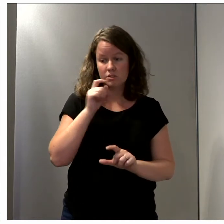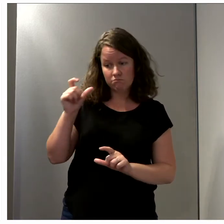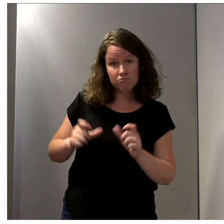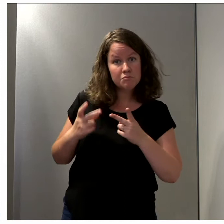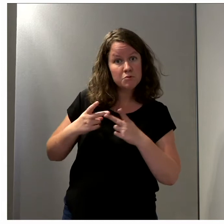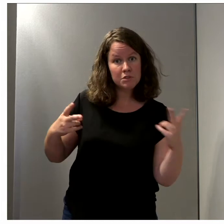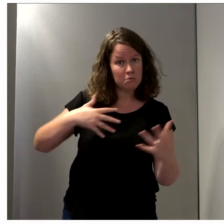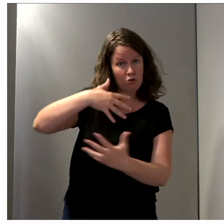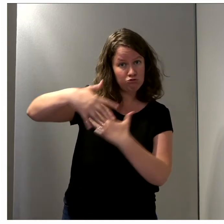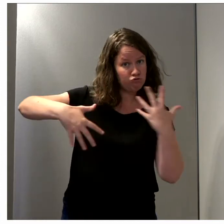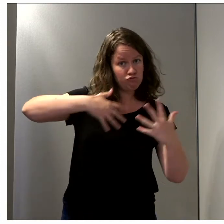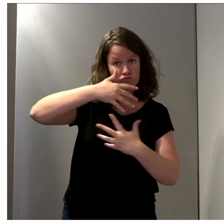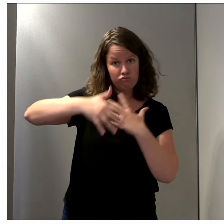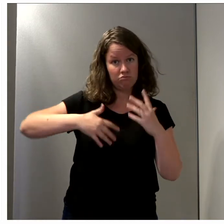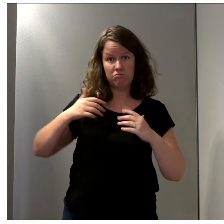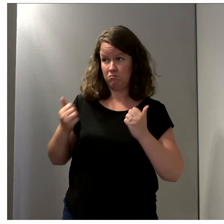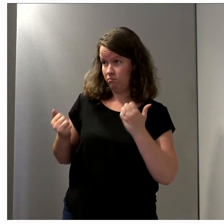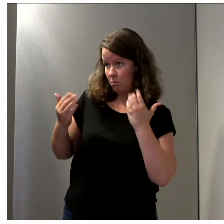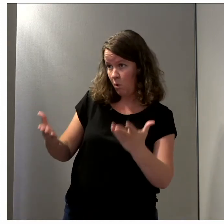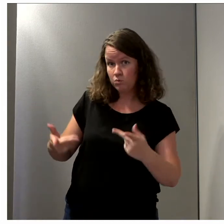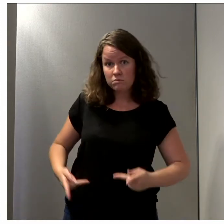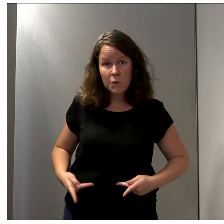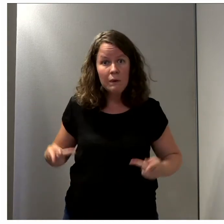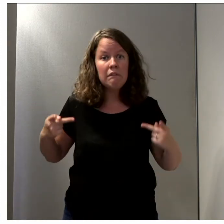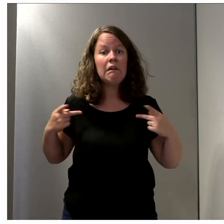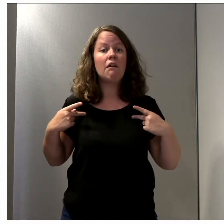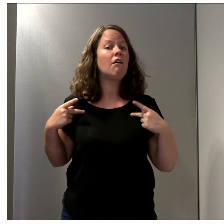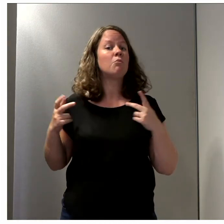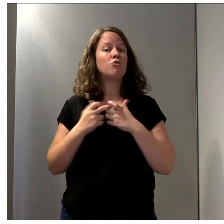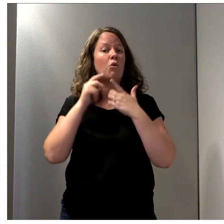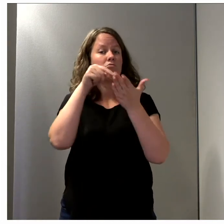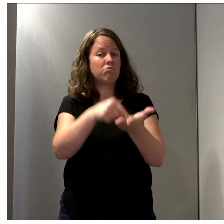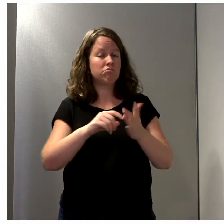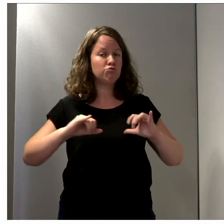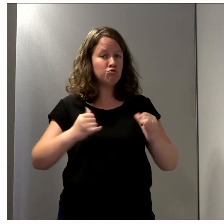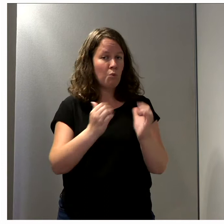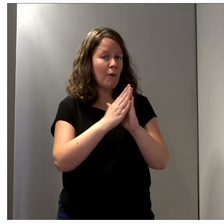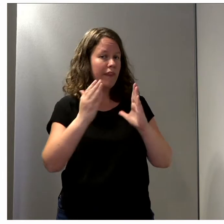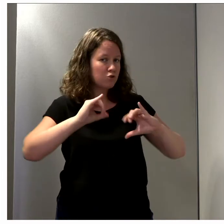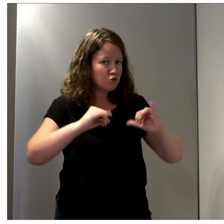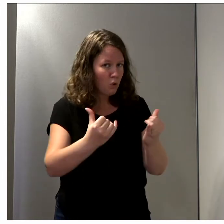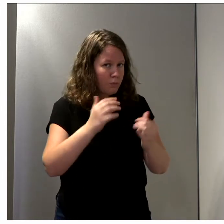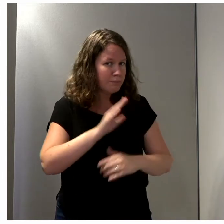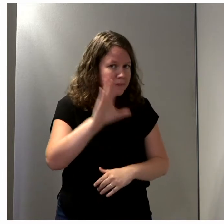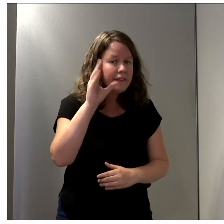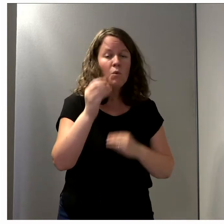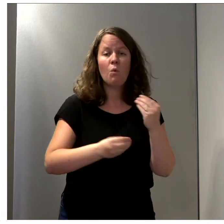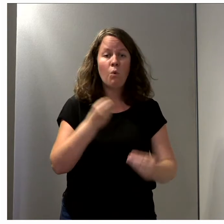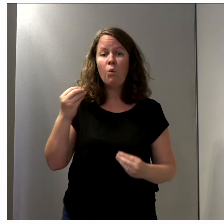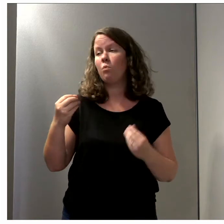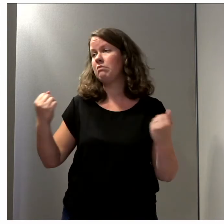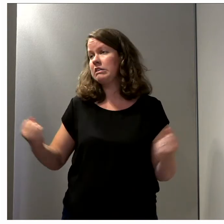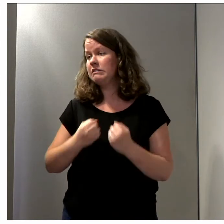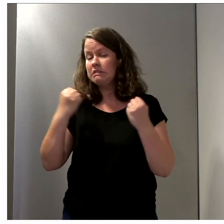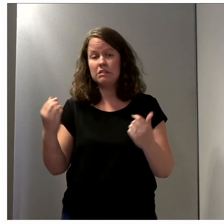publics, des rencontres, des activités ludiques comme une ludothèque, mais aussi des activités créatives, du yoga, du théâtre, de